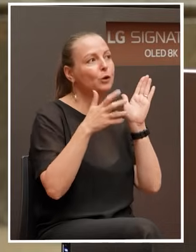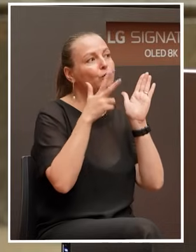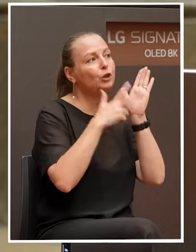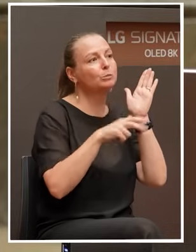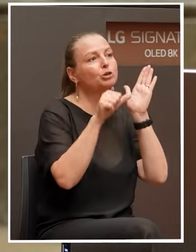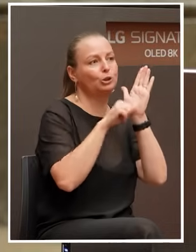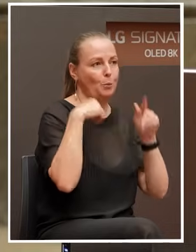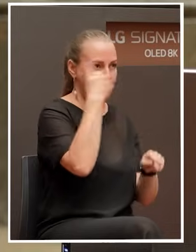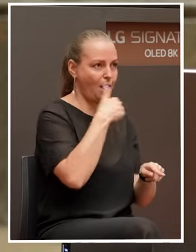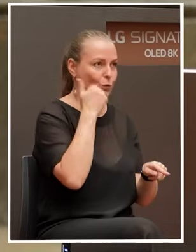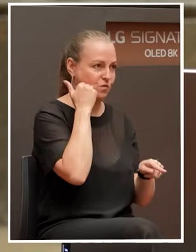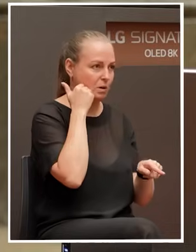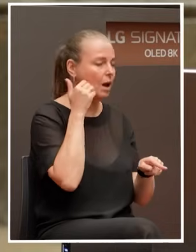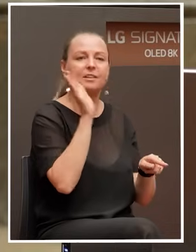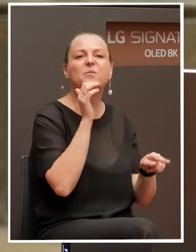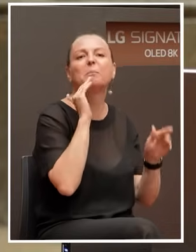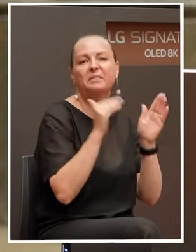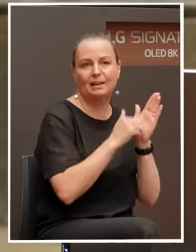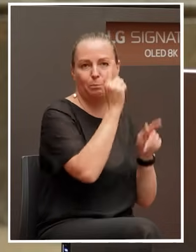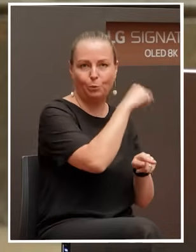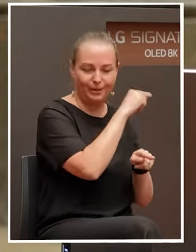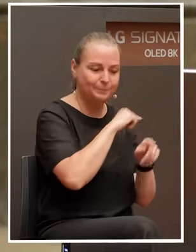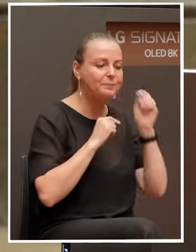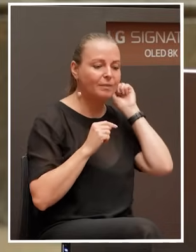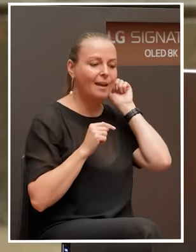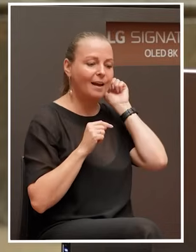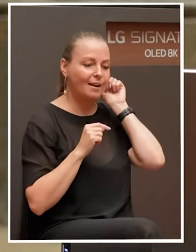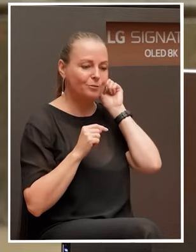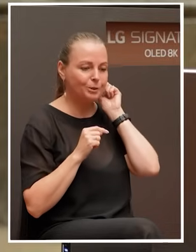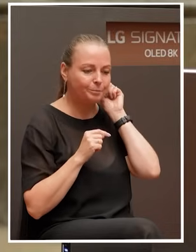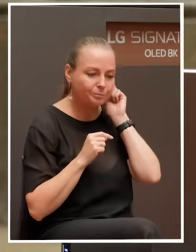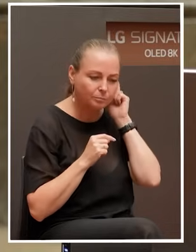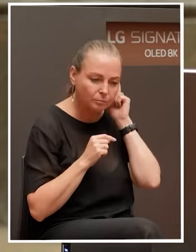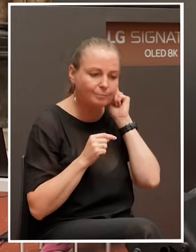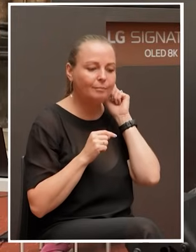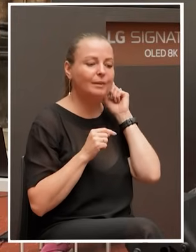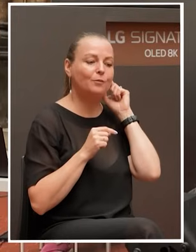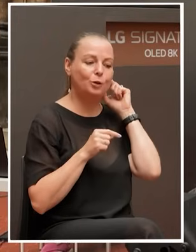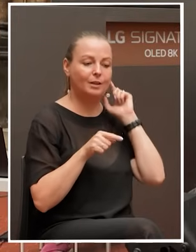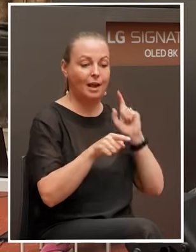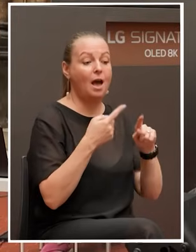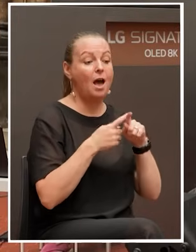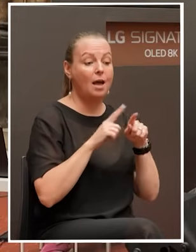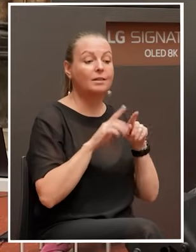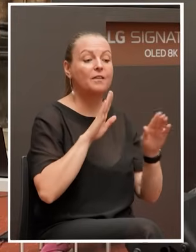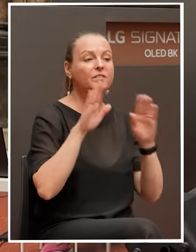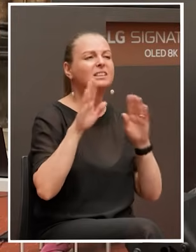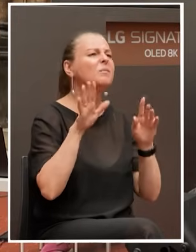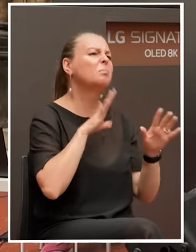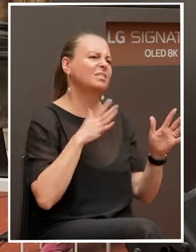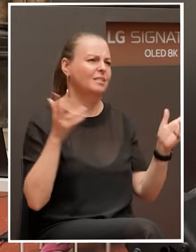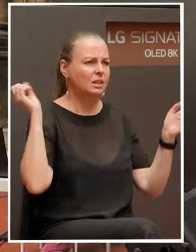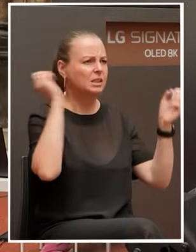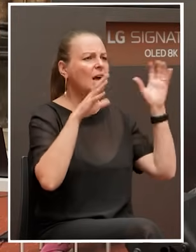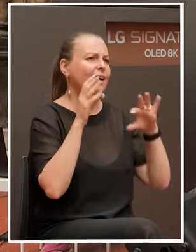году. Мне очень повезло, когда я прочесывал прессу, посвященную этой выставке. А выставка была сборная «Солянка»,